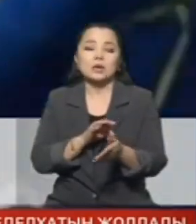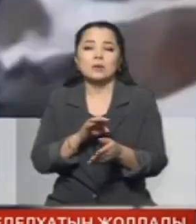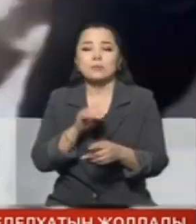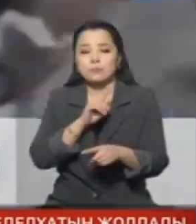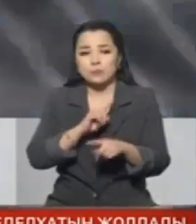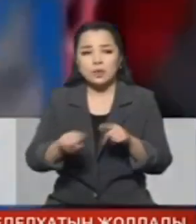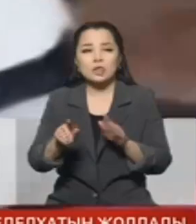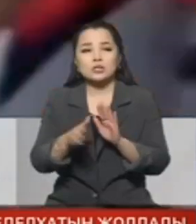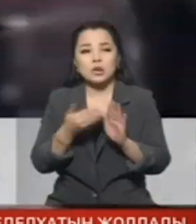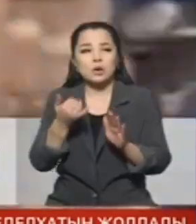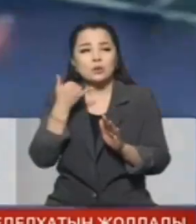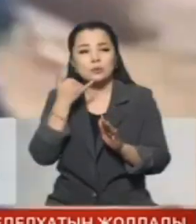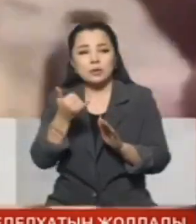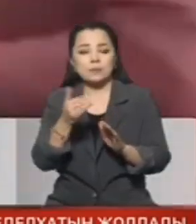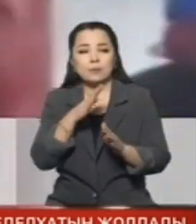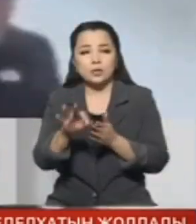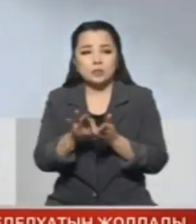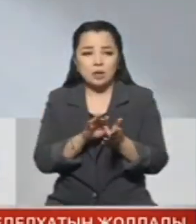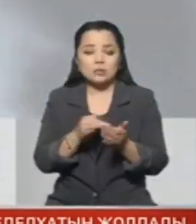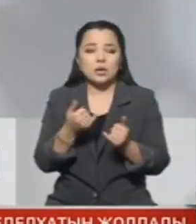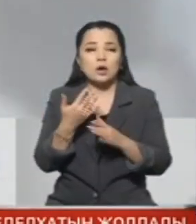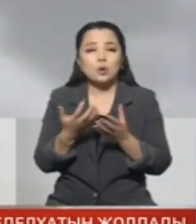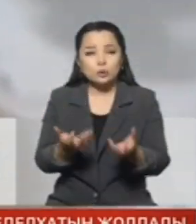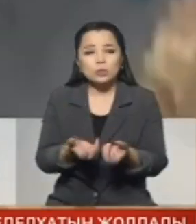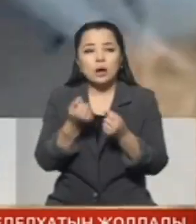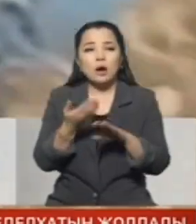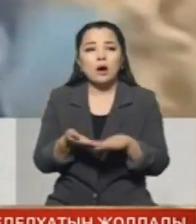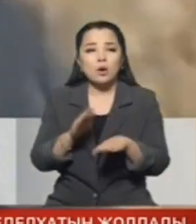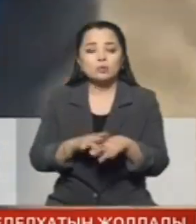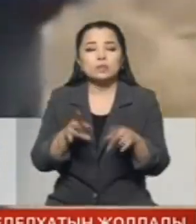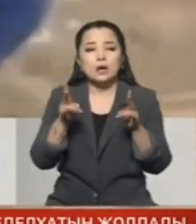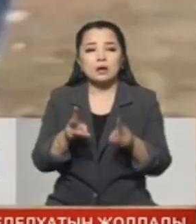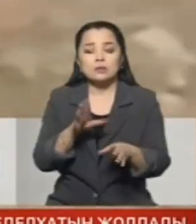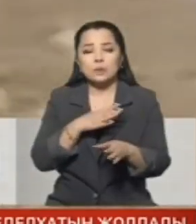жедел жәрдем шақырған. Оқиға орнына құтқарушылар барып, ауыр жарақат алған.